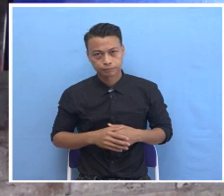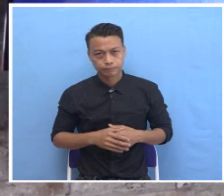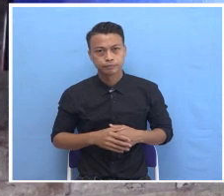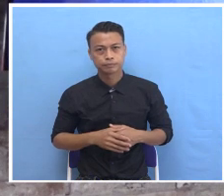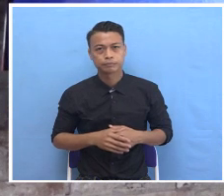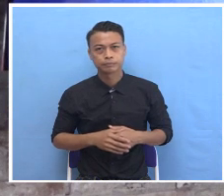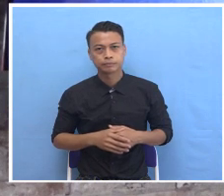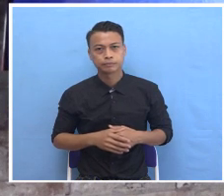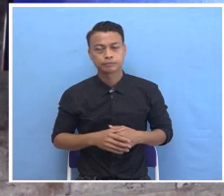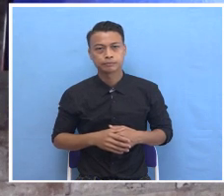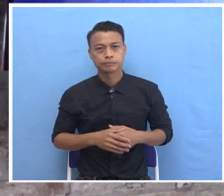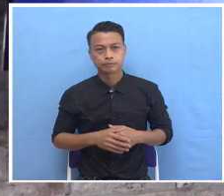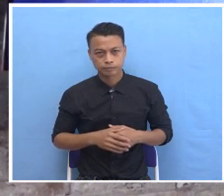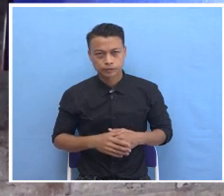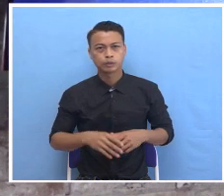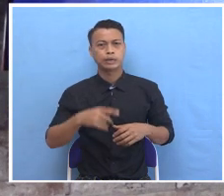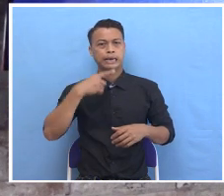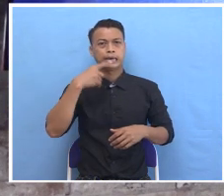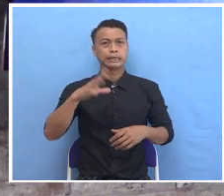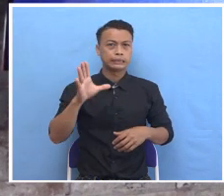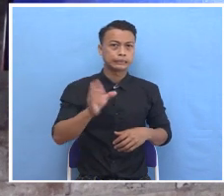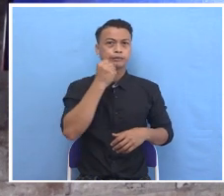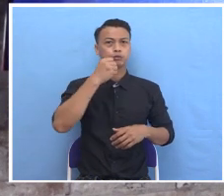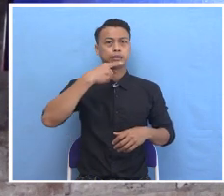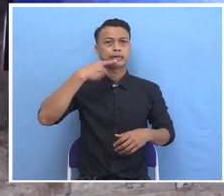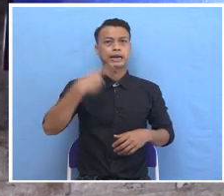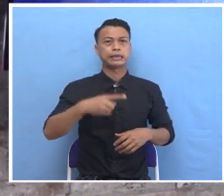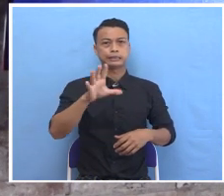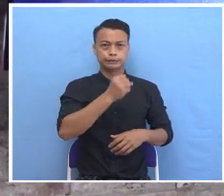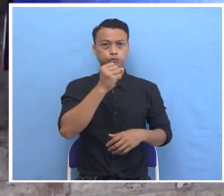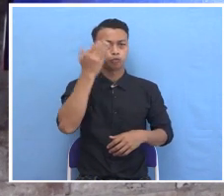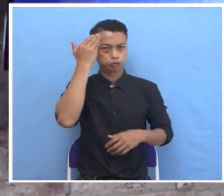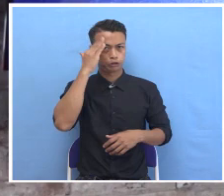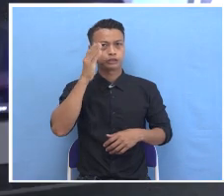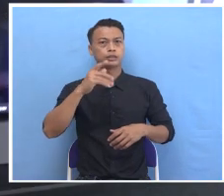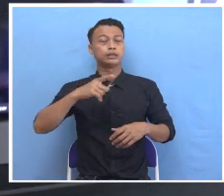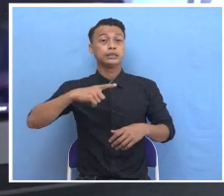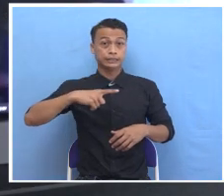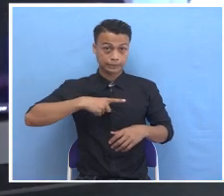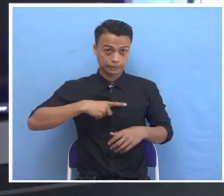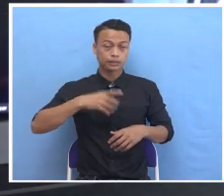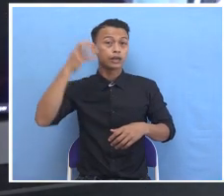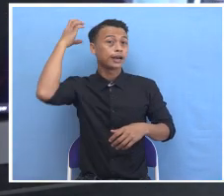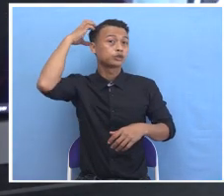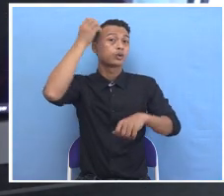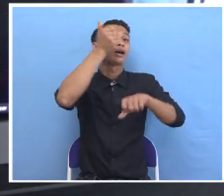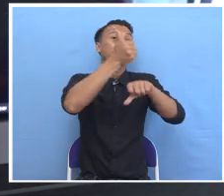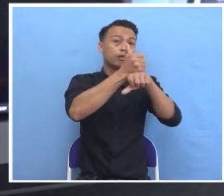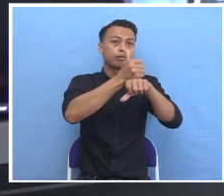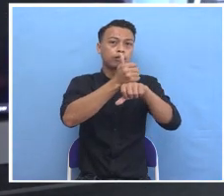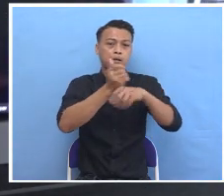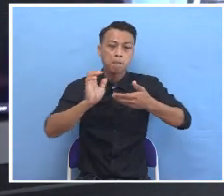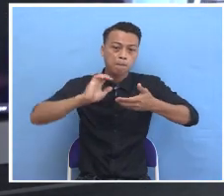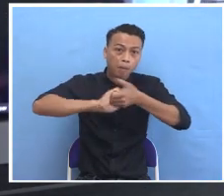တယ်နောက်ဆုံးတစ်ခုကတော့တက်နယ်နိုင်ငံအကြီးကဲပေါင်းပြီးတော့အနာသိမ်းတာမျိုးလည်းရှိတတ်တယ်အဲ့ဗမာပြည်သမိုင်းနဲ့ပြန်ကြည့်ရ